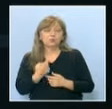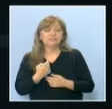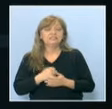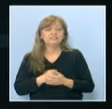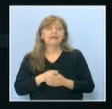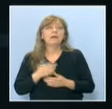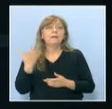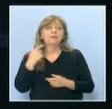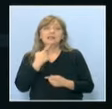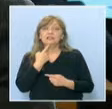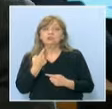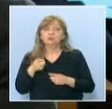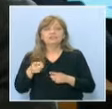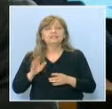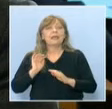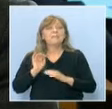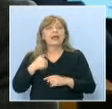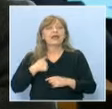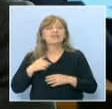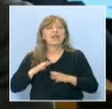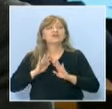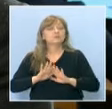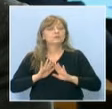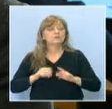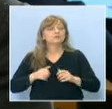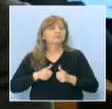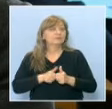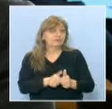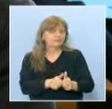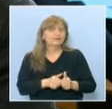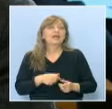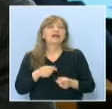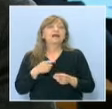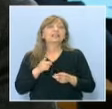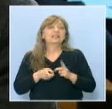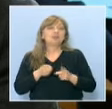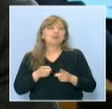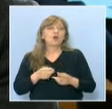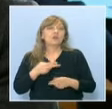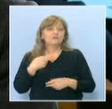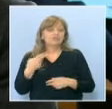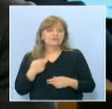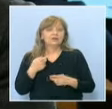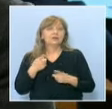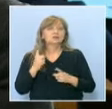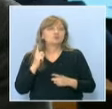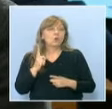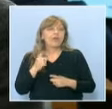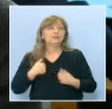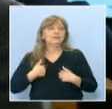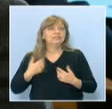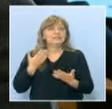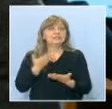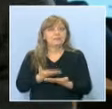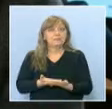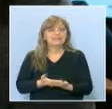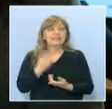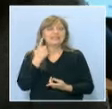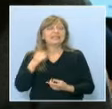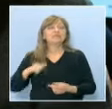наши ментори на учебно-тренировъчна фирма, с която всъщност се представихме на